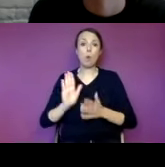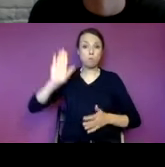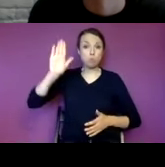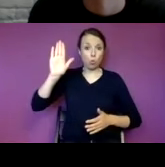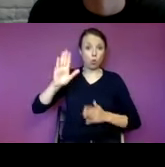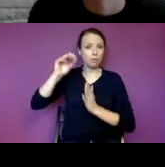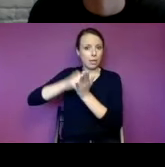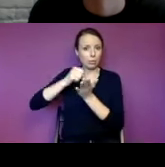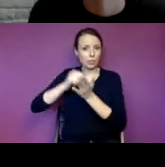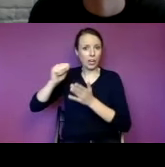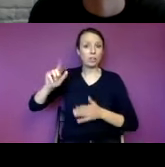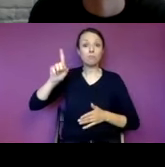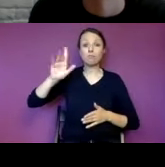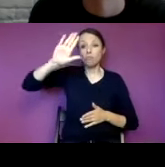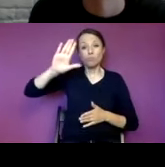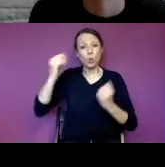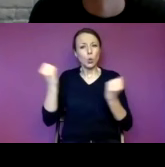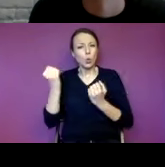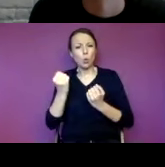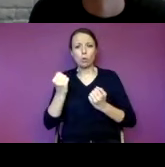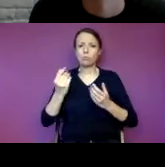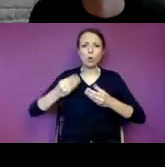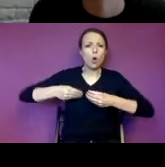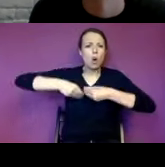rozwinięte pod kątem właśnie